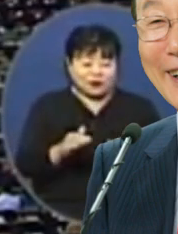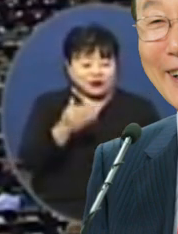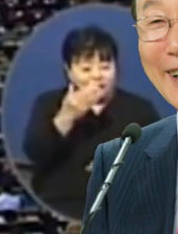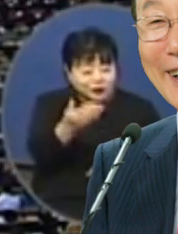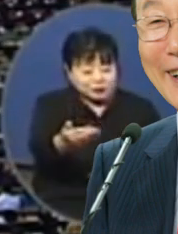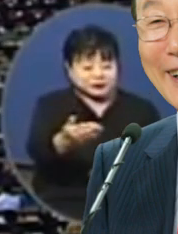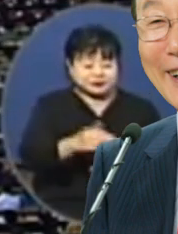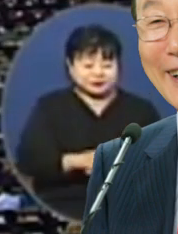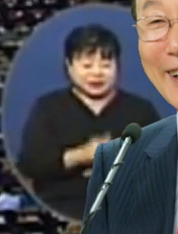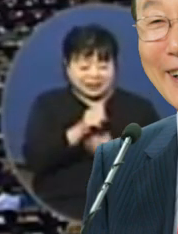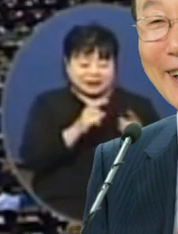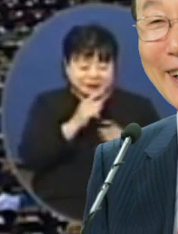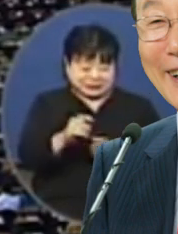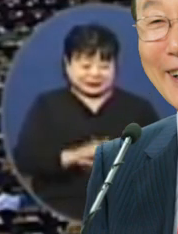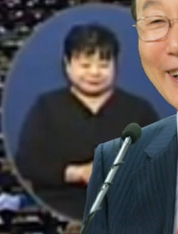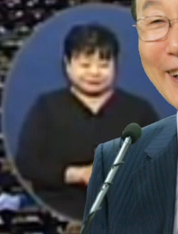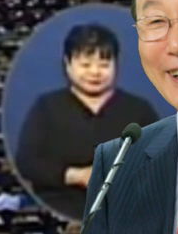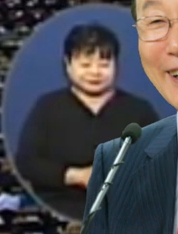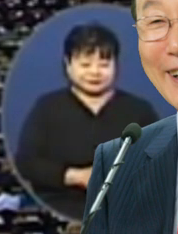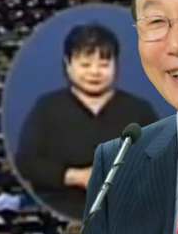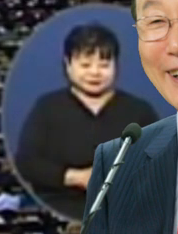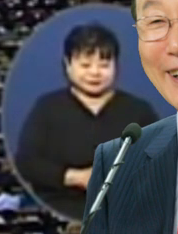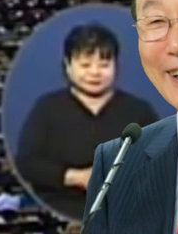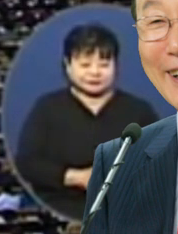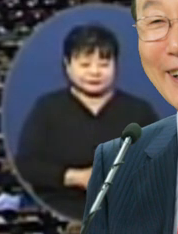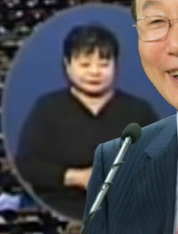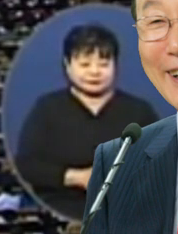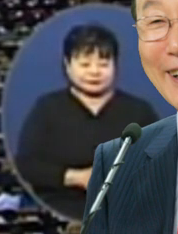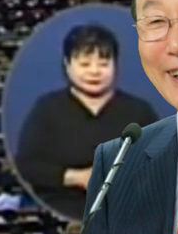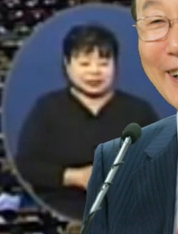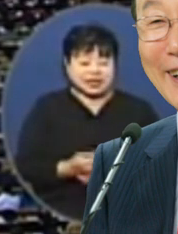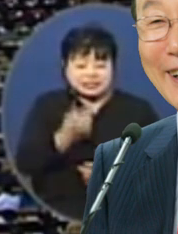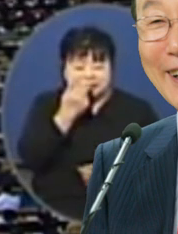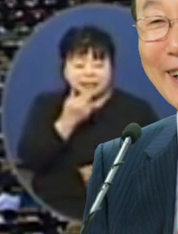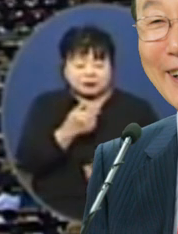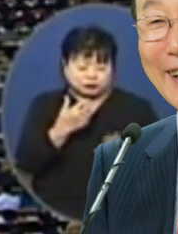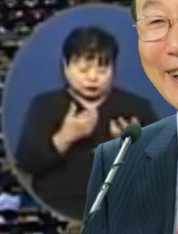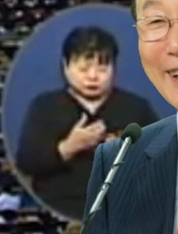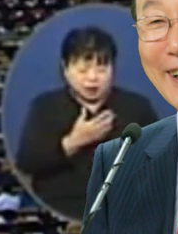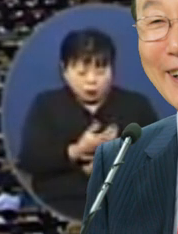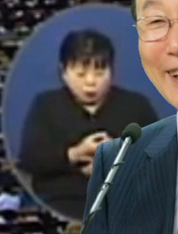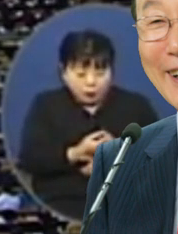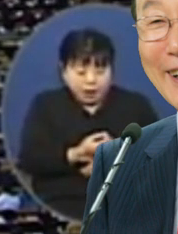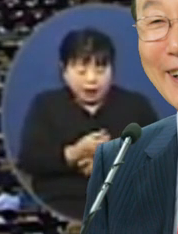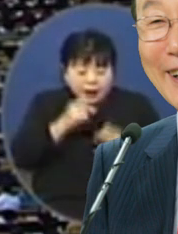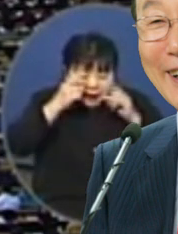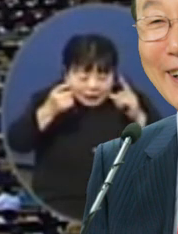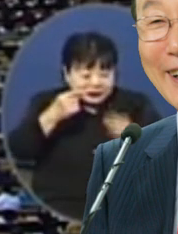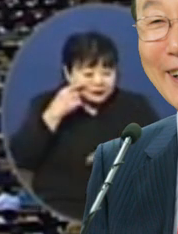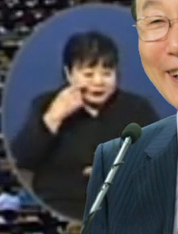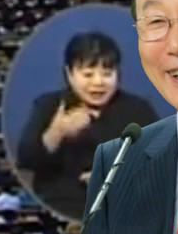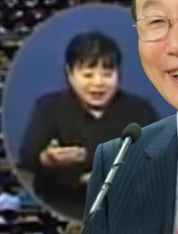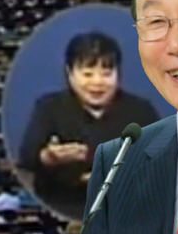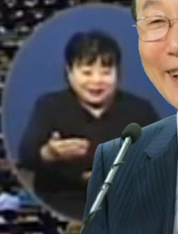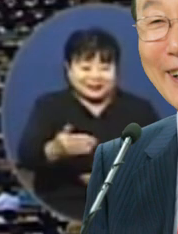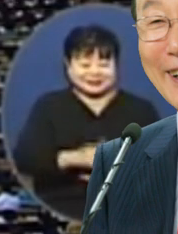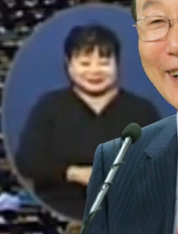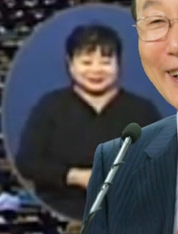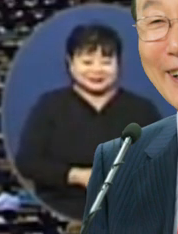여러분은 하나님 말씀이 하나님의 생명이 충만한 보배라는 것을 깨달았지요.